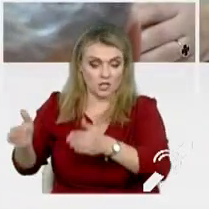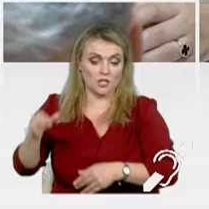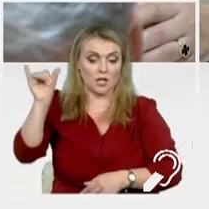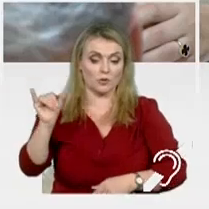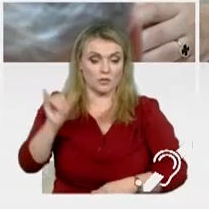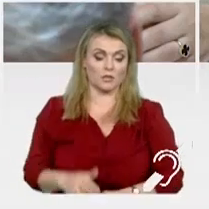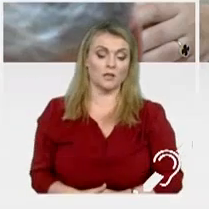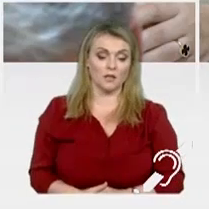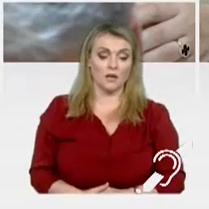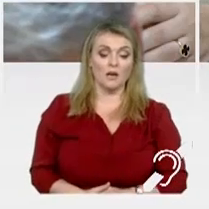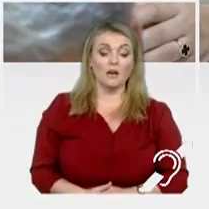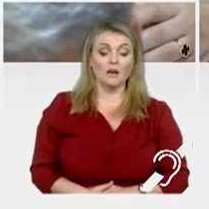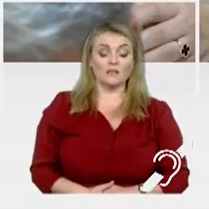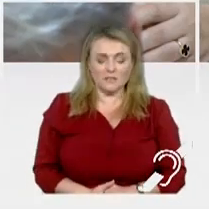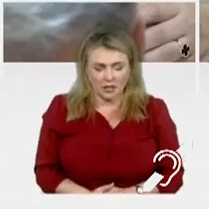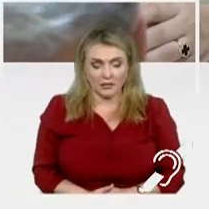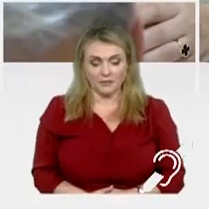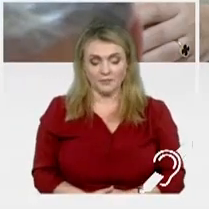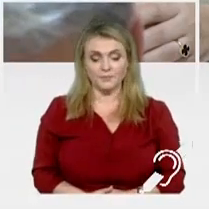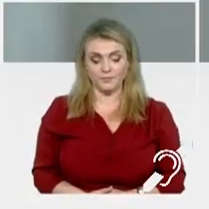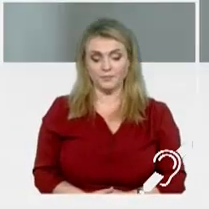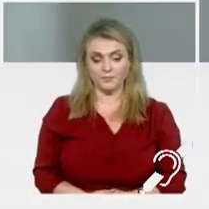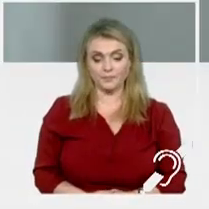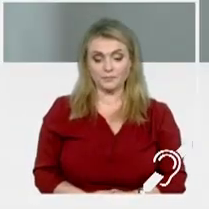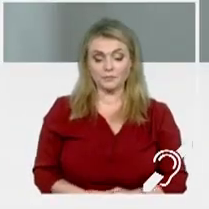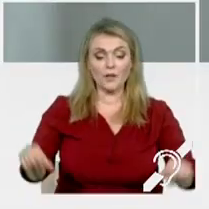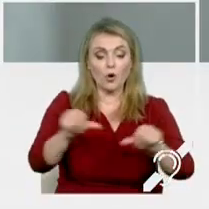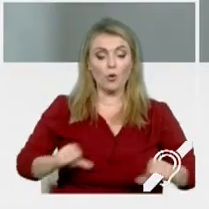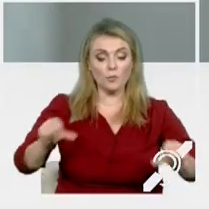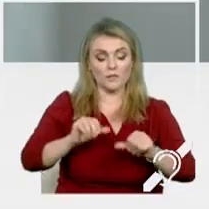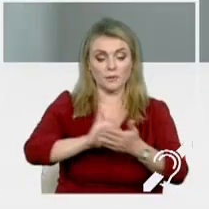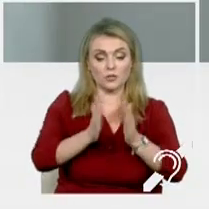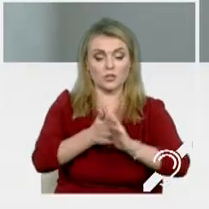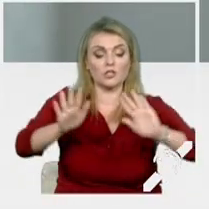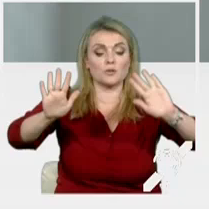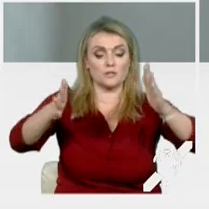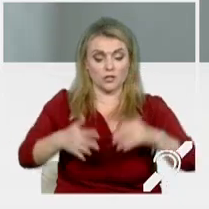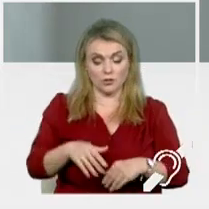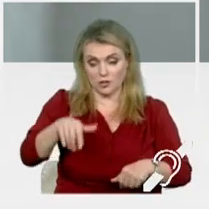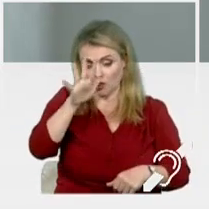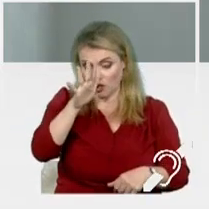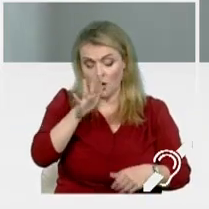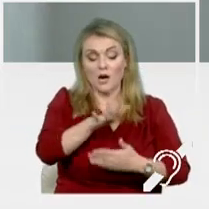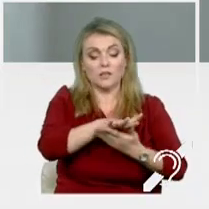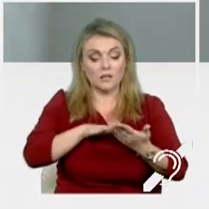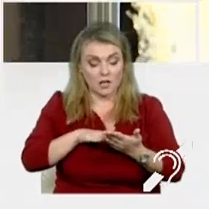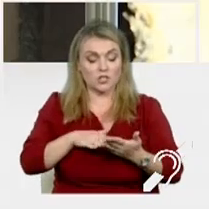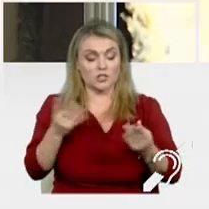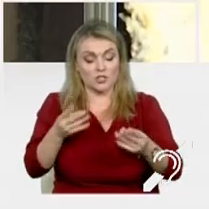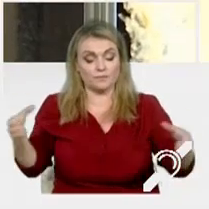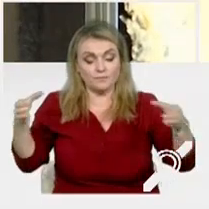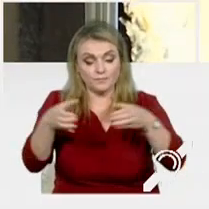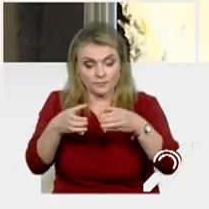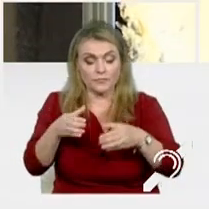cazate pe noapte într-un cămin studențesc. Comisia pentru Situații Excepționale Chișinău urmează să se întrunească